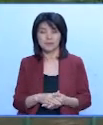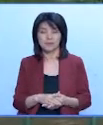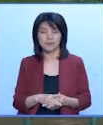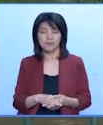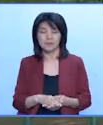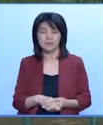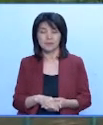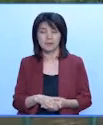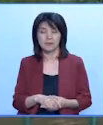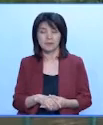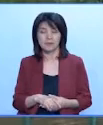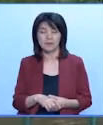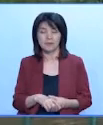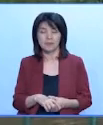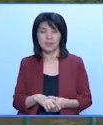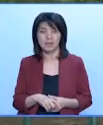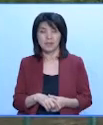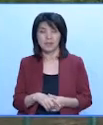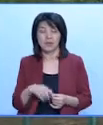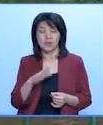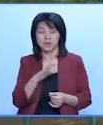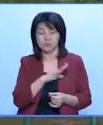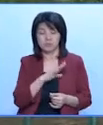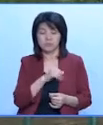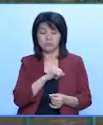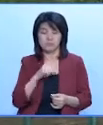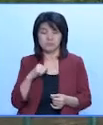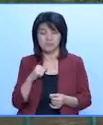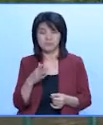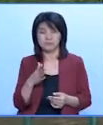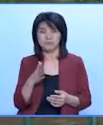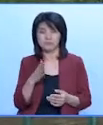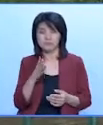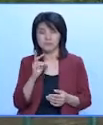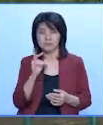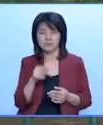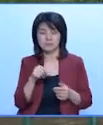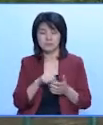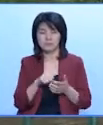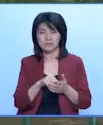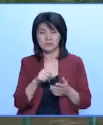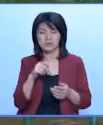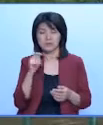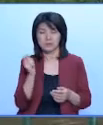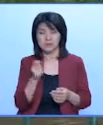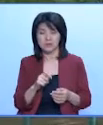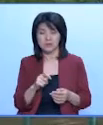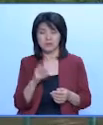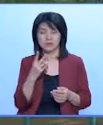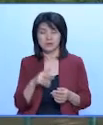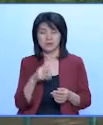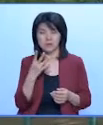Сол Маньчжурия, Сопка нездерден бәрінен 50 шақырым күн өтеміз дейді. Сұстық дейді, құм